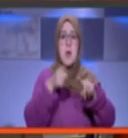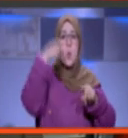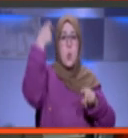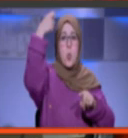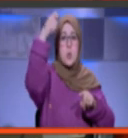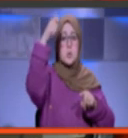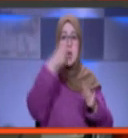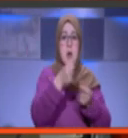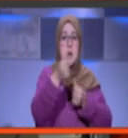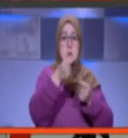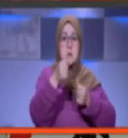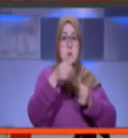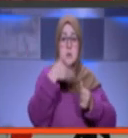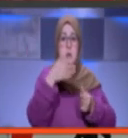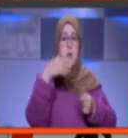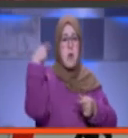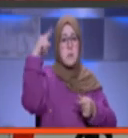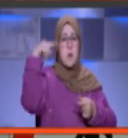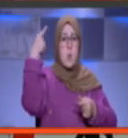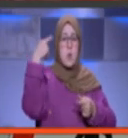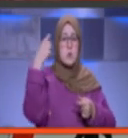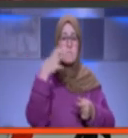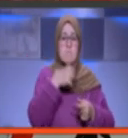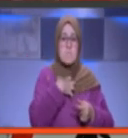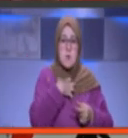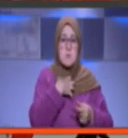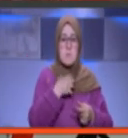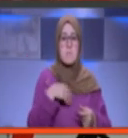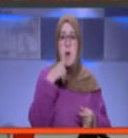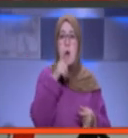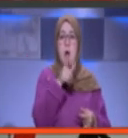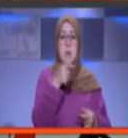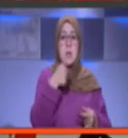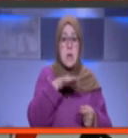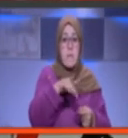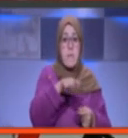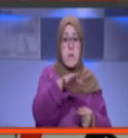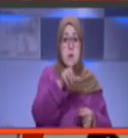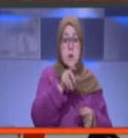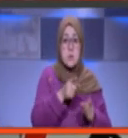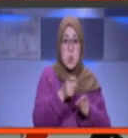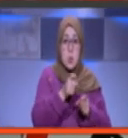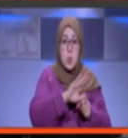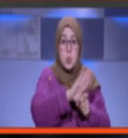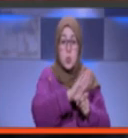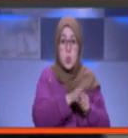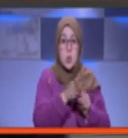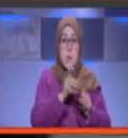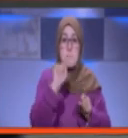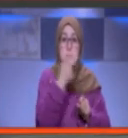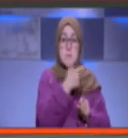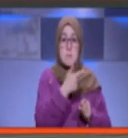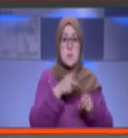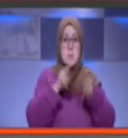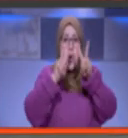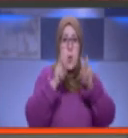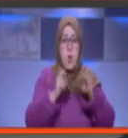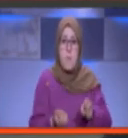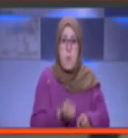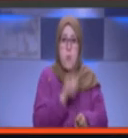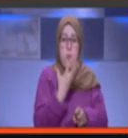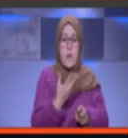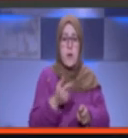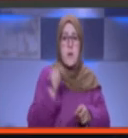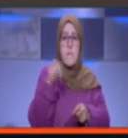كذلك توقعات قاتمة قائلة إن تفشي فيروس كورونا أحدث توقفاً مفاجئاً لتعافٍ في الاقتصاد